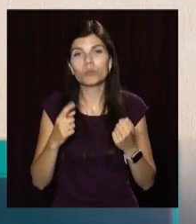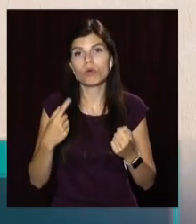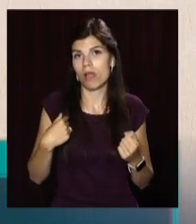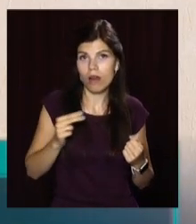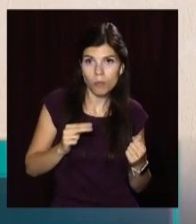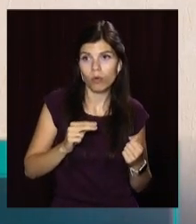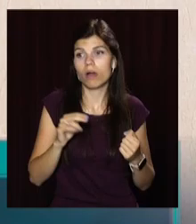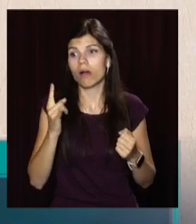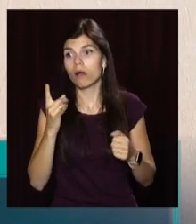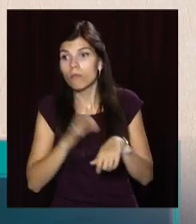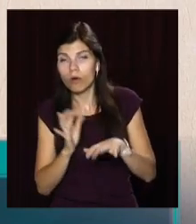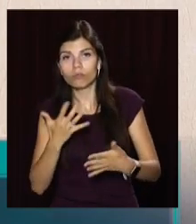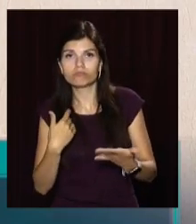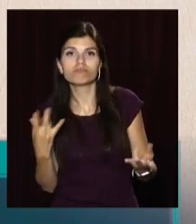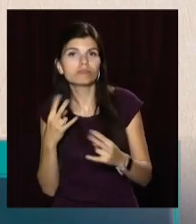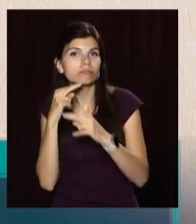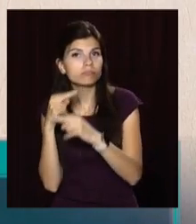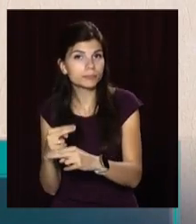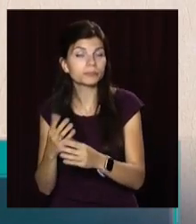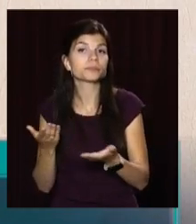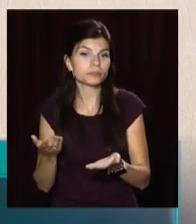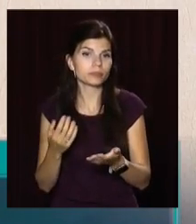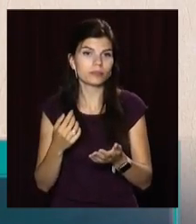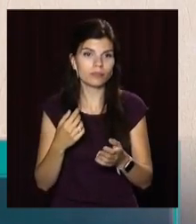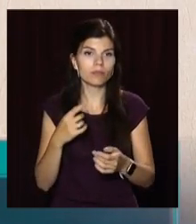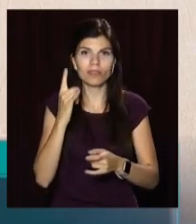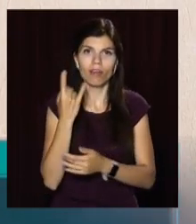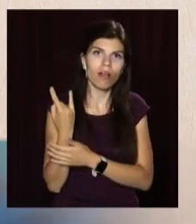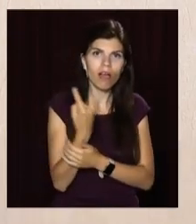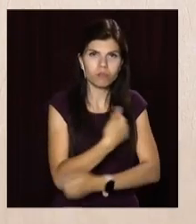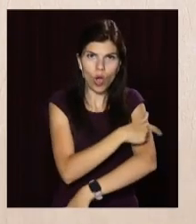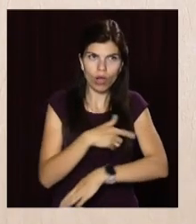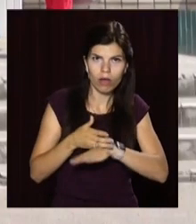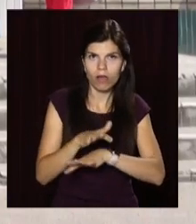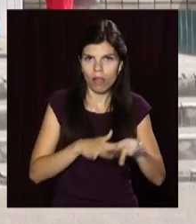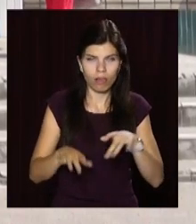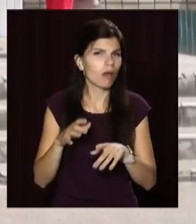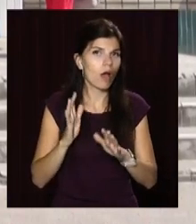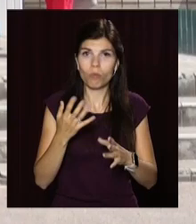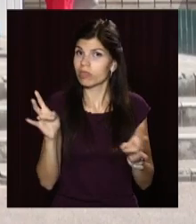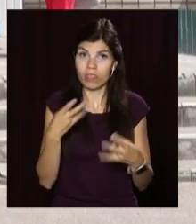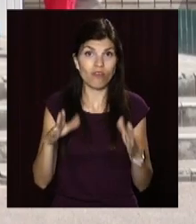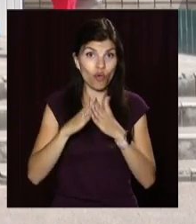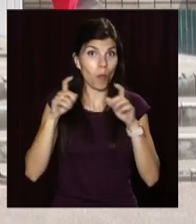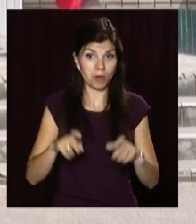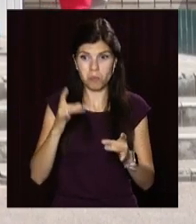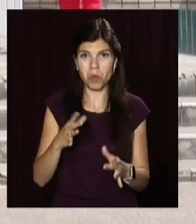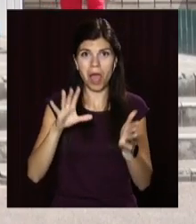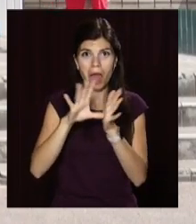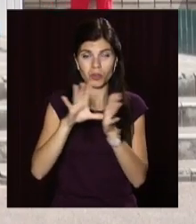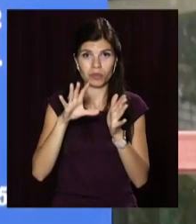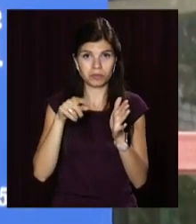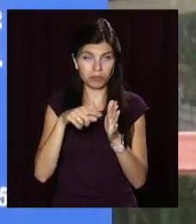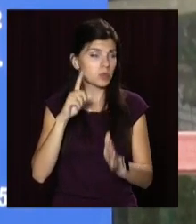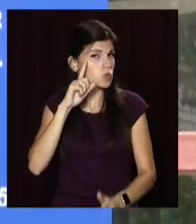работаю. Поэтому, ну, не таскати з собою дитину, це буде дуже удобно. У центрі первинної меддопомоги Кам'янського